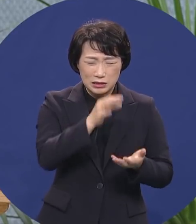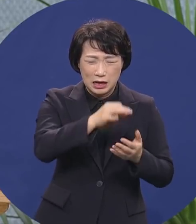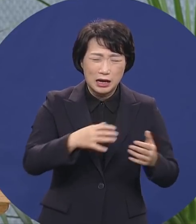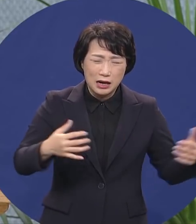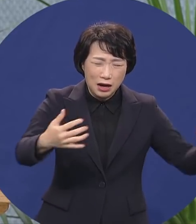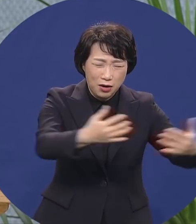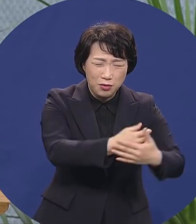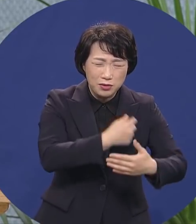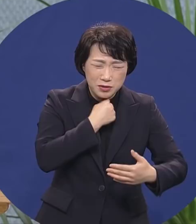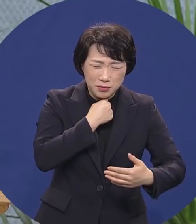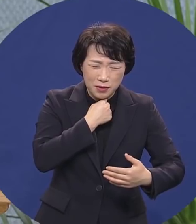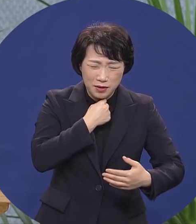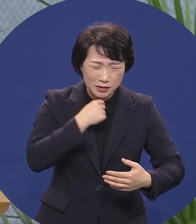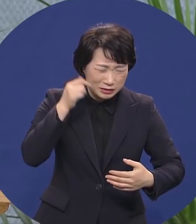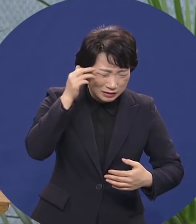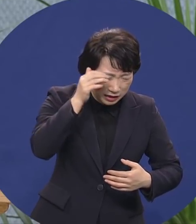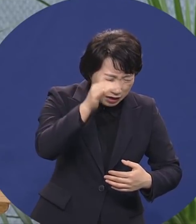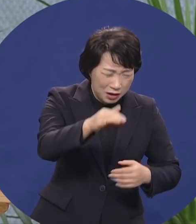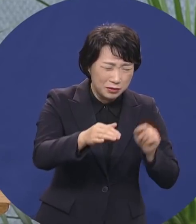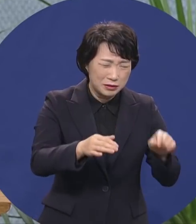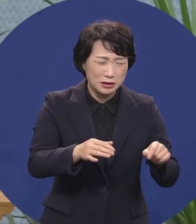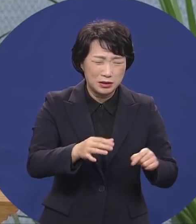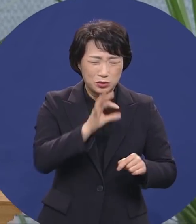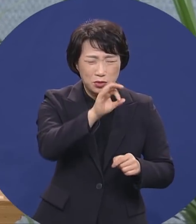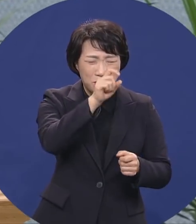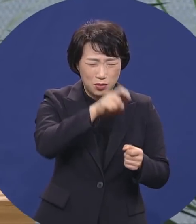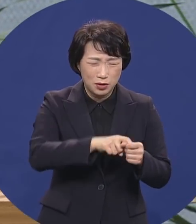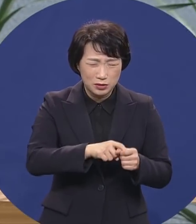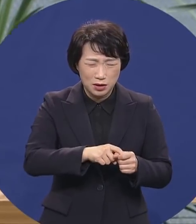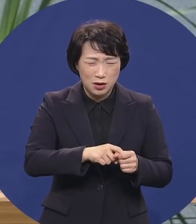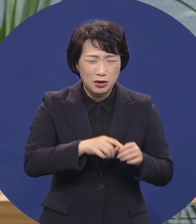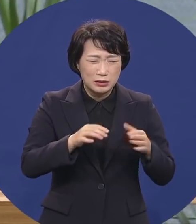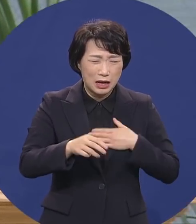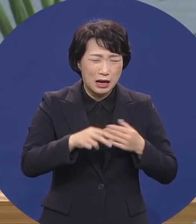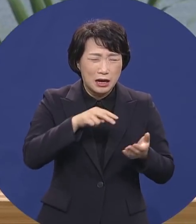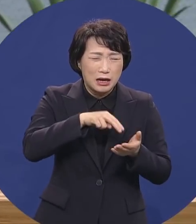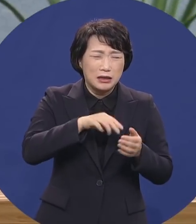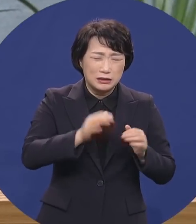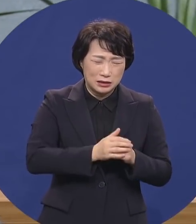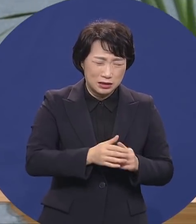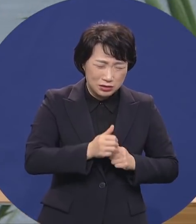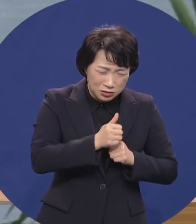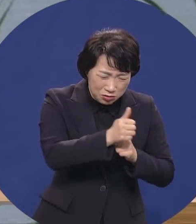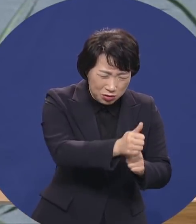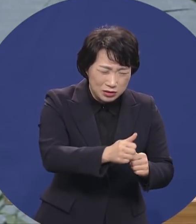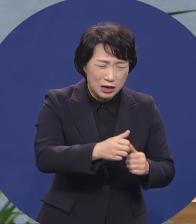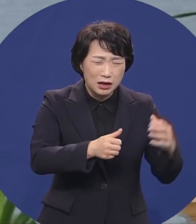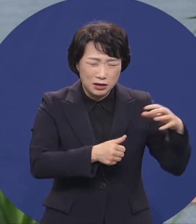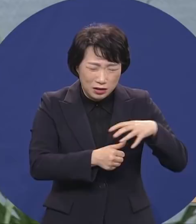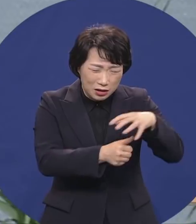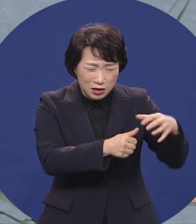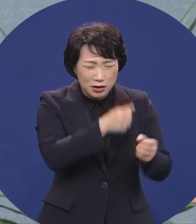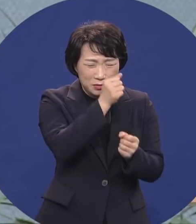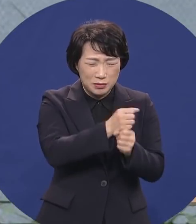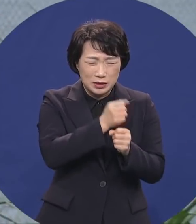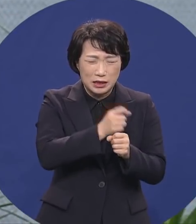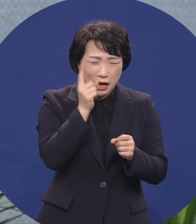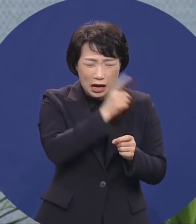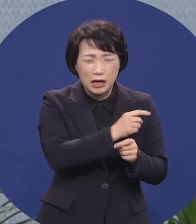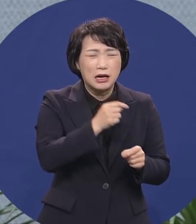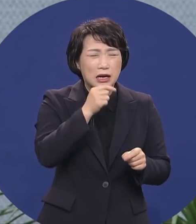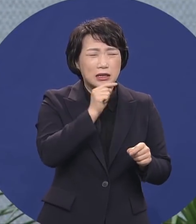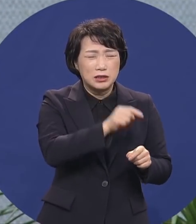옮기고 싶어 사정하며 돈 앞에 경배하며 무릎 꿇고 그것을 쫓아 결박당하게 만드는